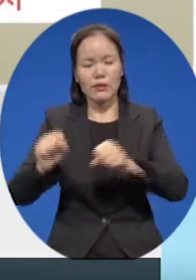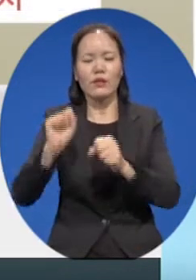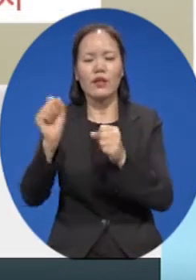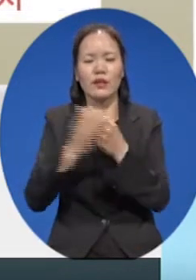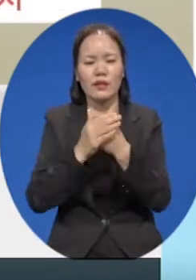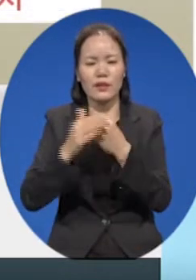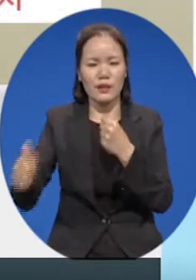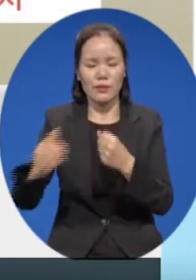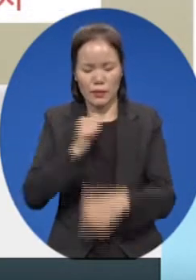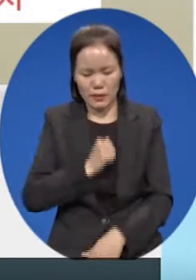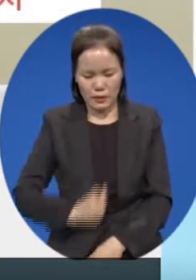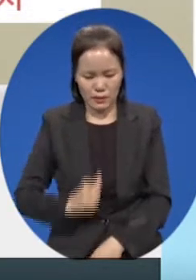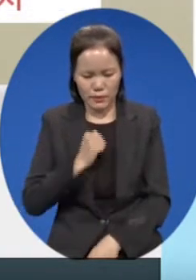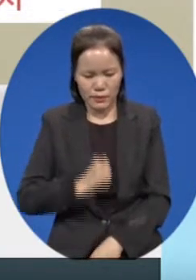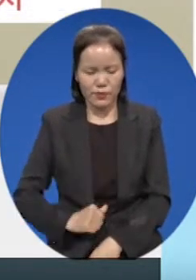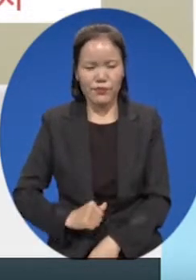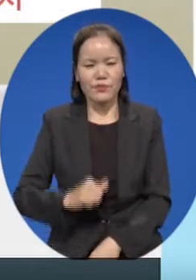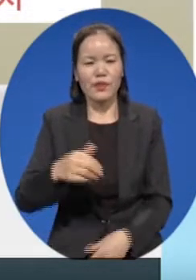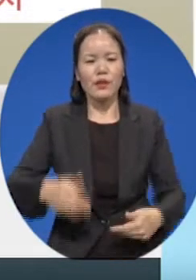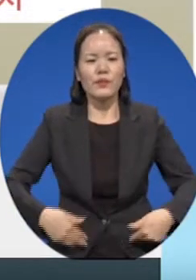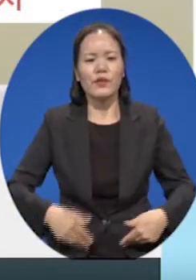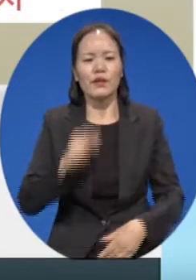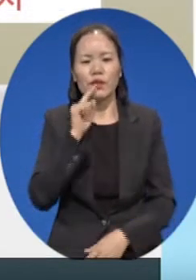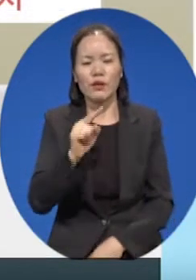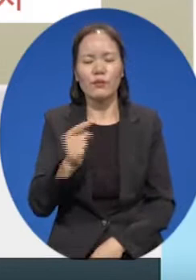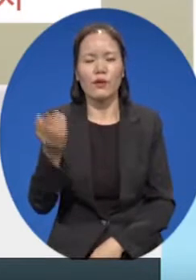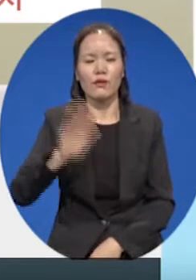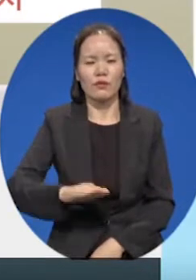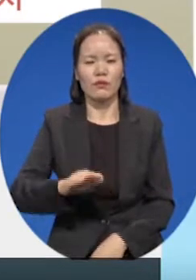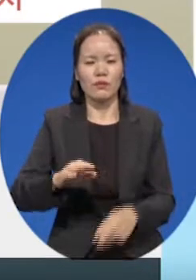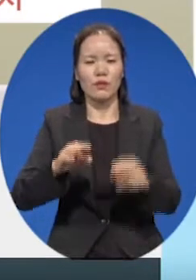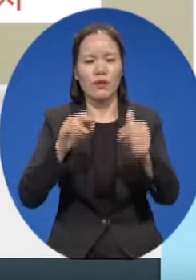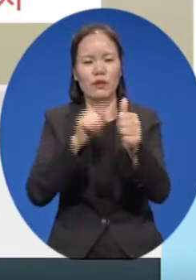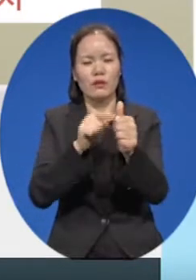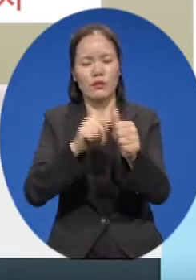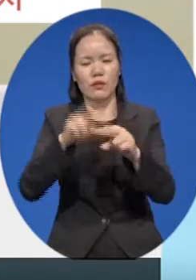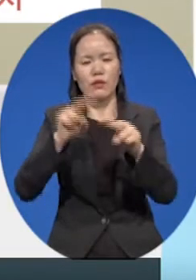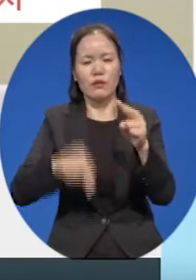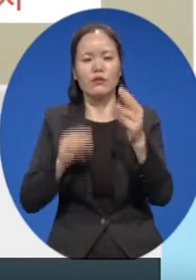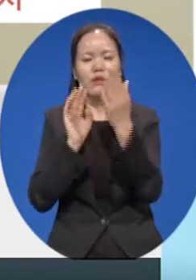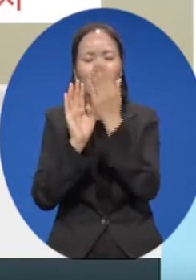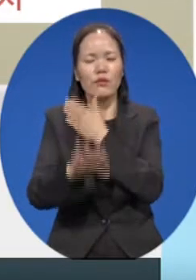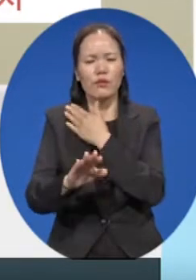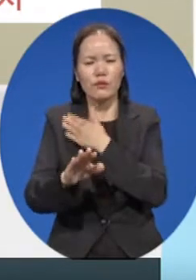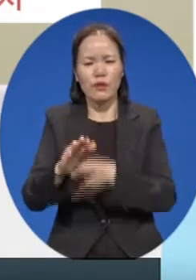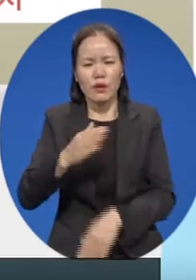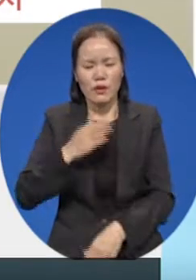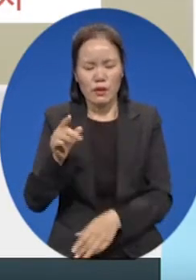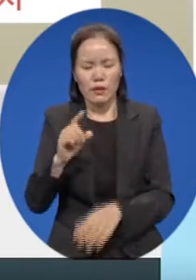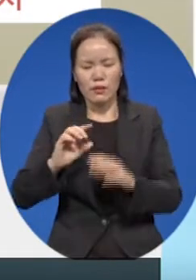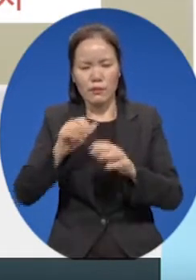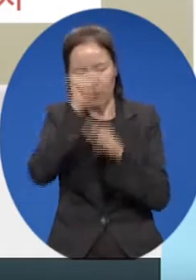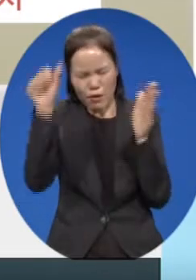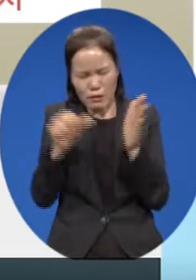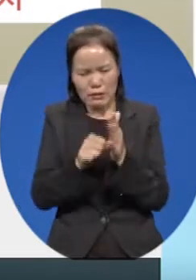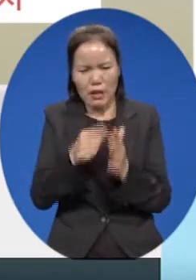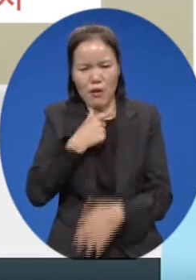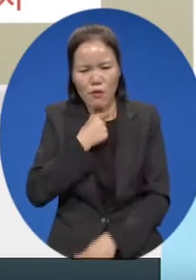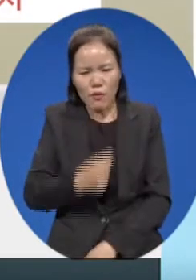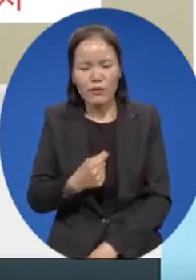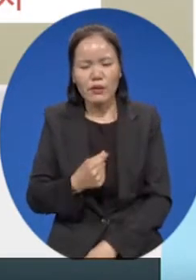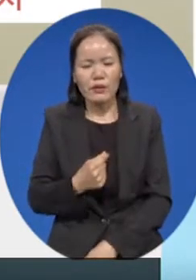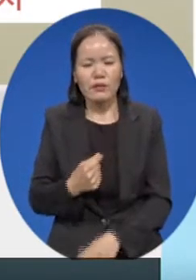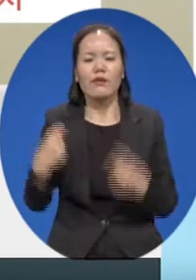그런 미덕을 보여야 된다라고 얘기를 하는데 이분이 은퇴 이후에 자신의 로망이고 버킷리스트였던 이 여행을 성사시키기